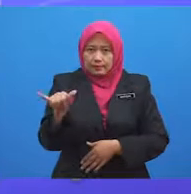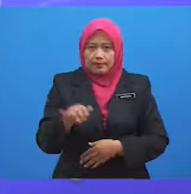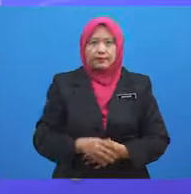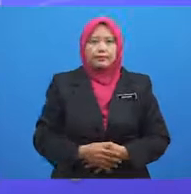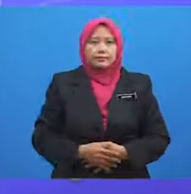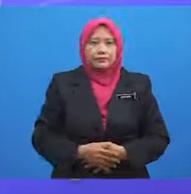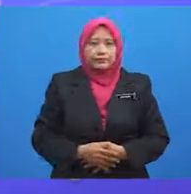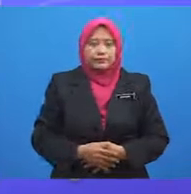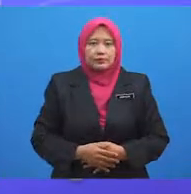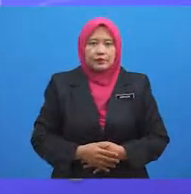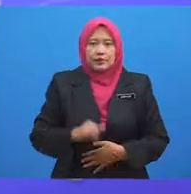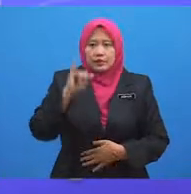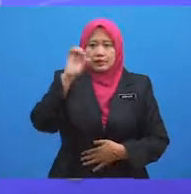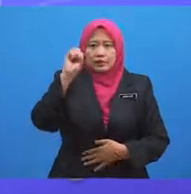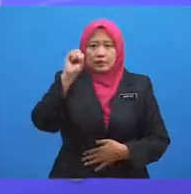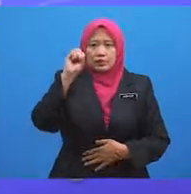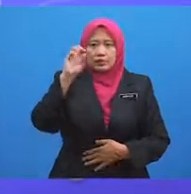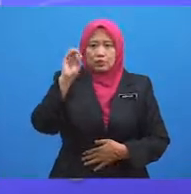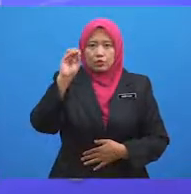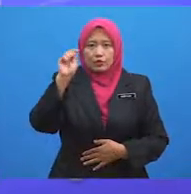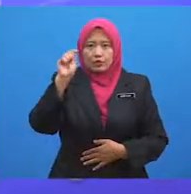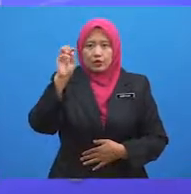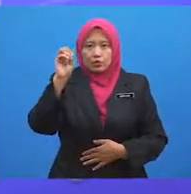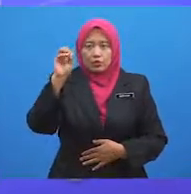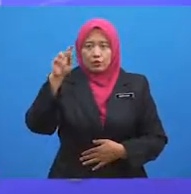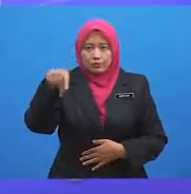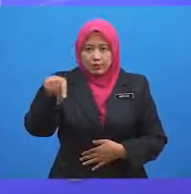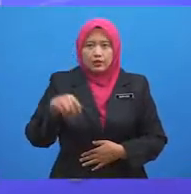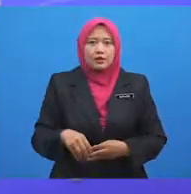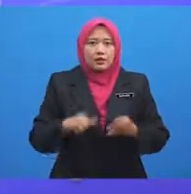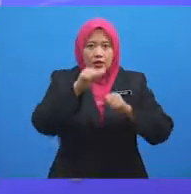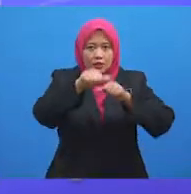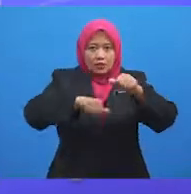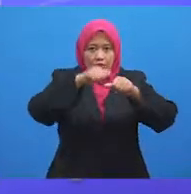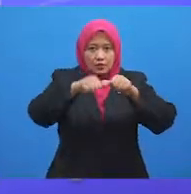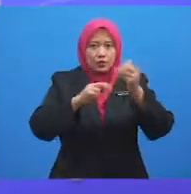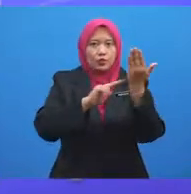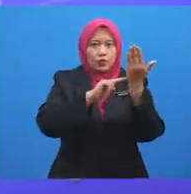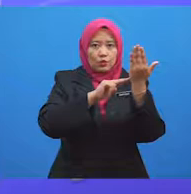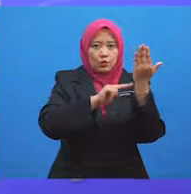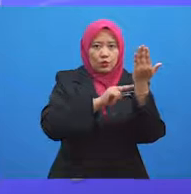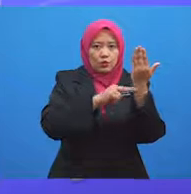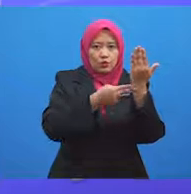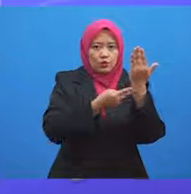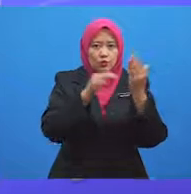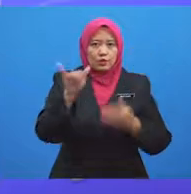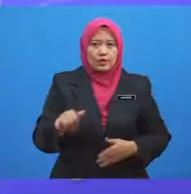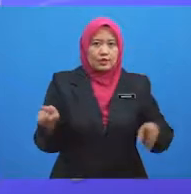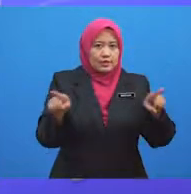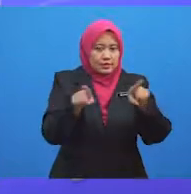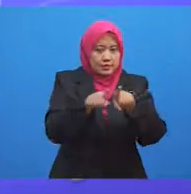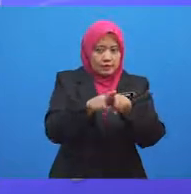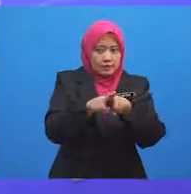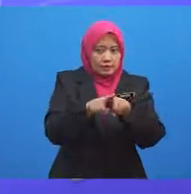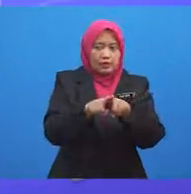atom-atom bagi unsur yang sama yang mempunyai bilangan proton yang sama